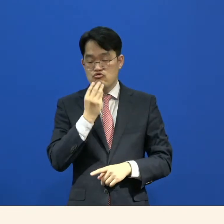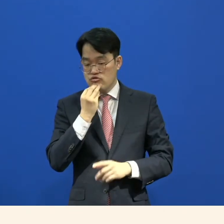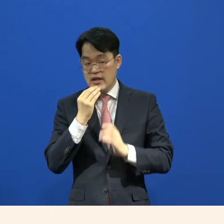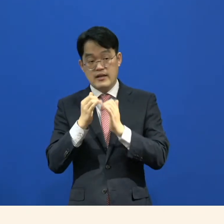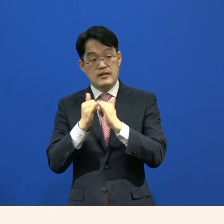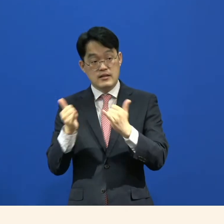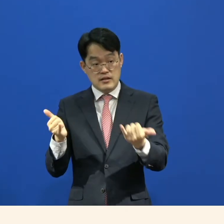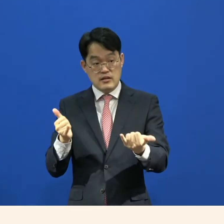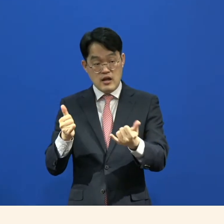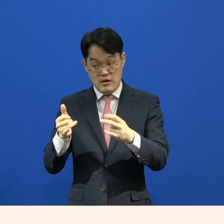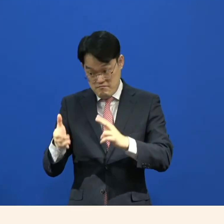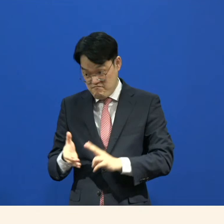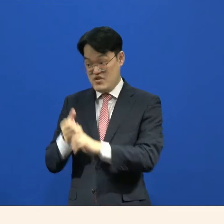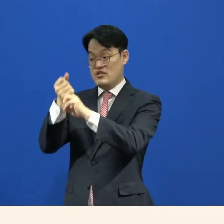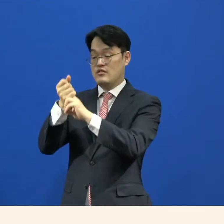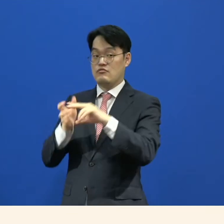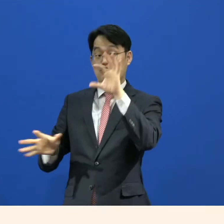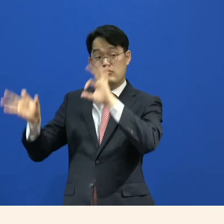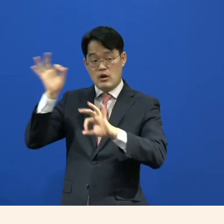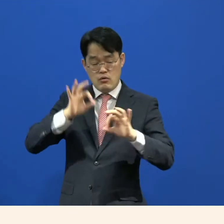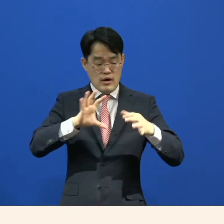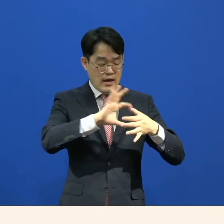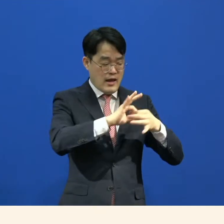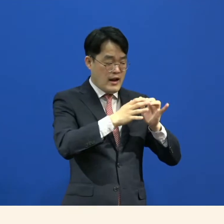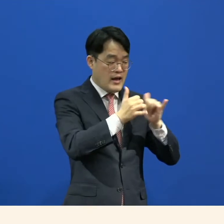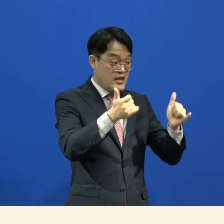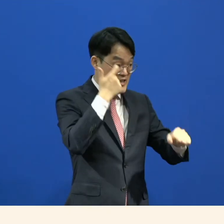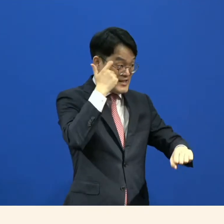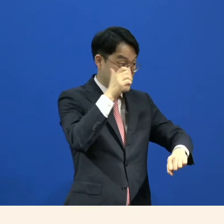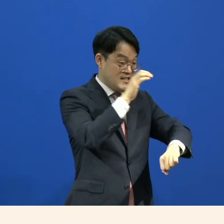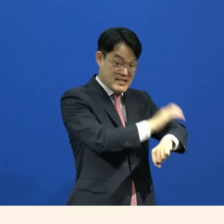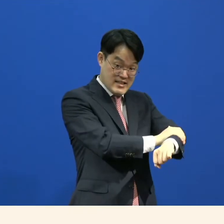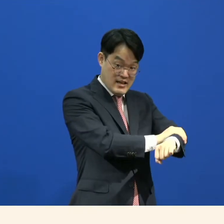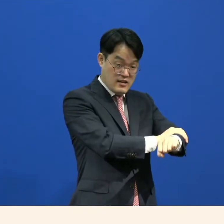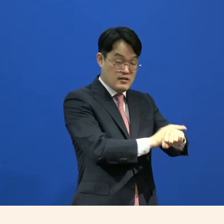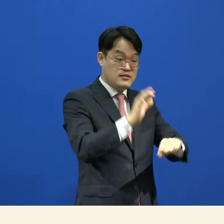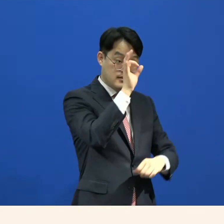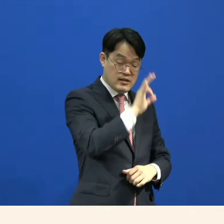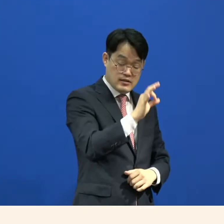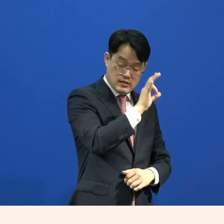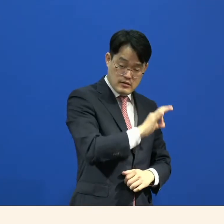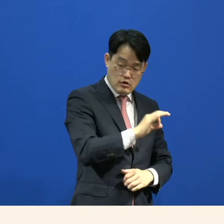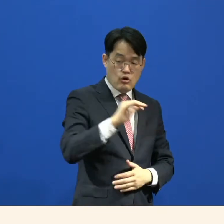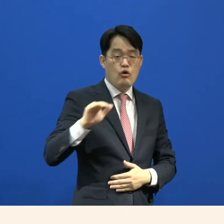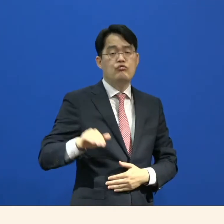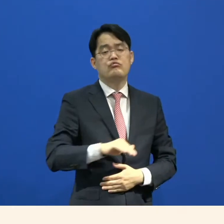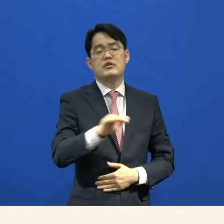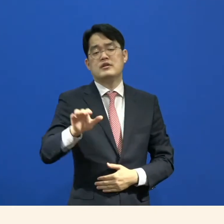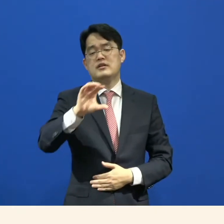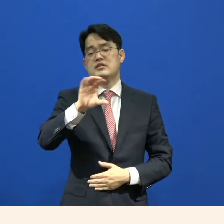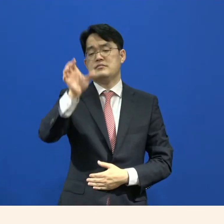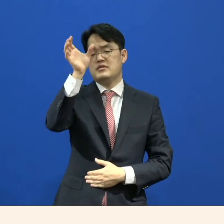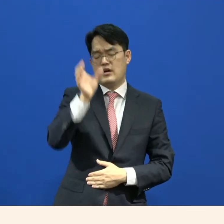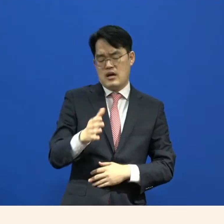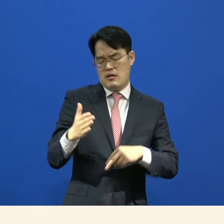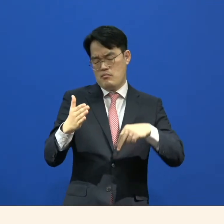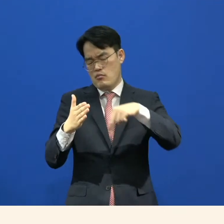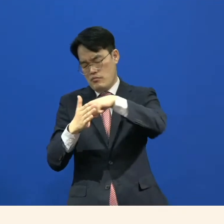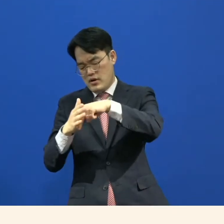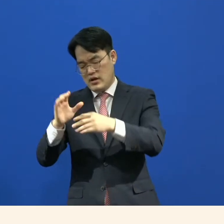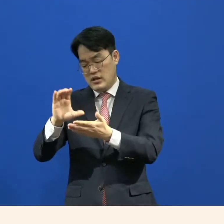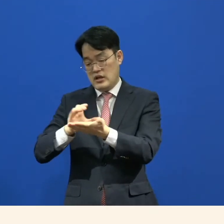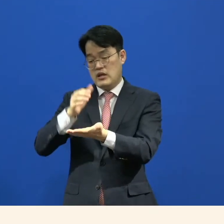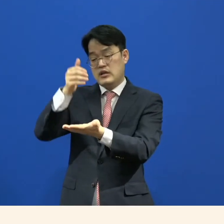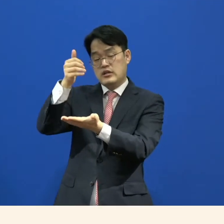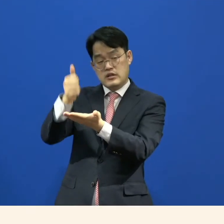지혜를 찾으나 우리는 그리스도 십자가에 못 박힌 그리스도를 전하니 유대인들에게는